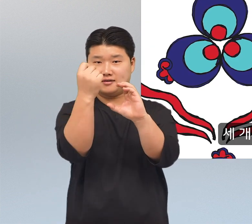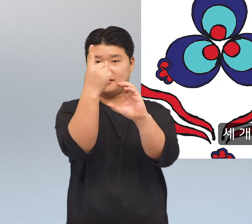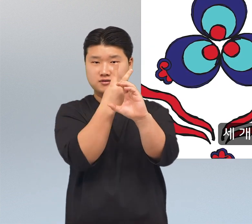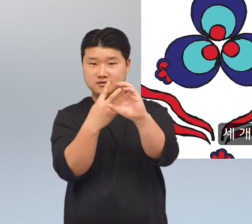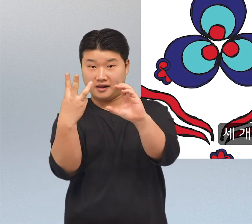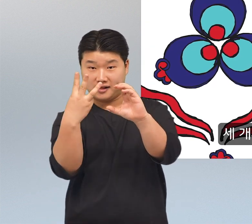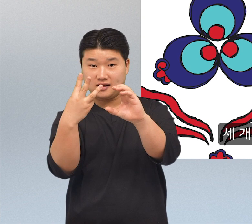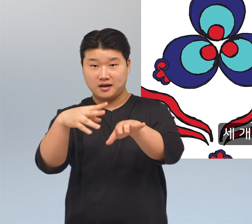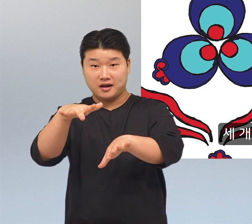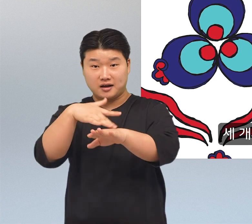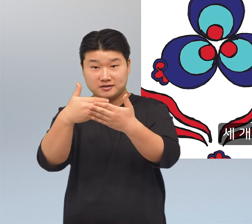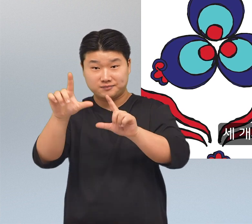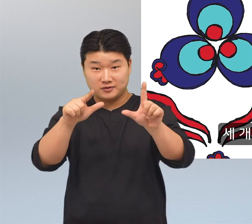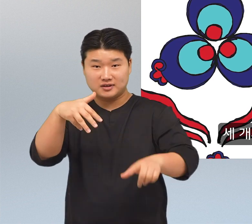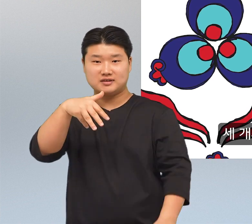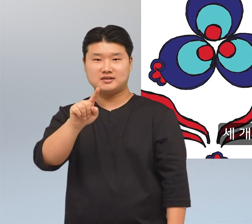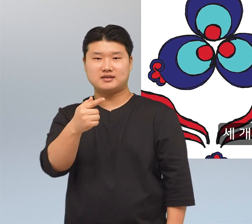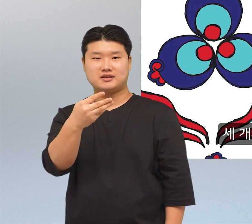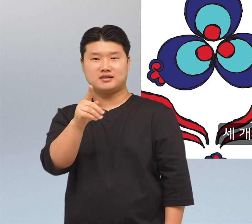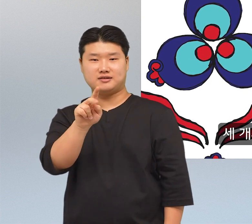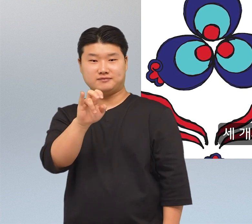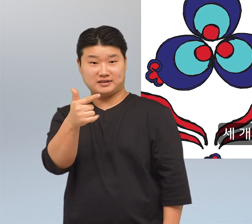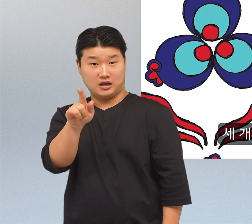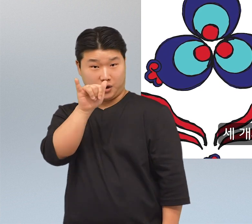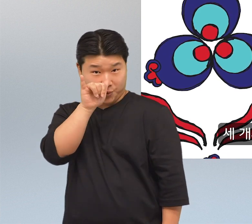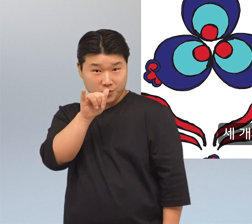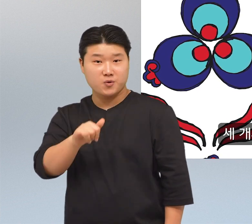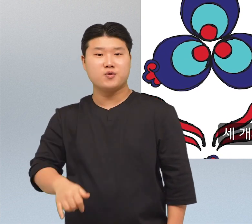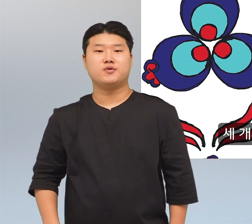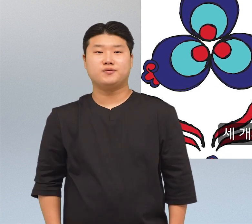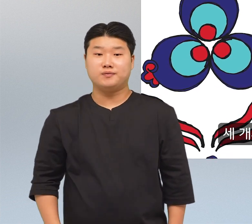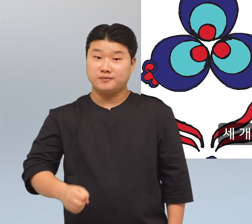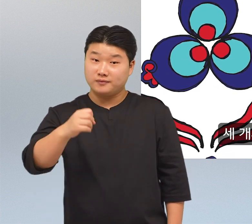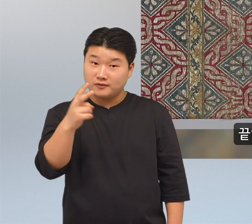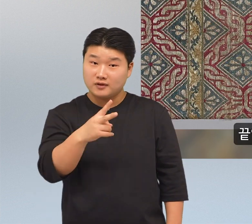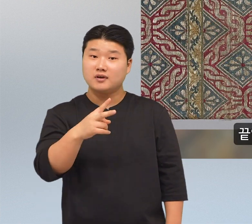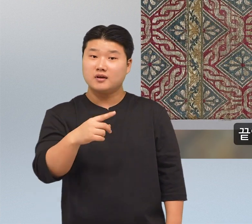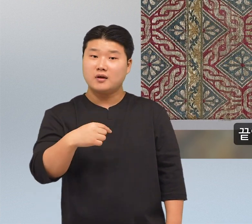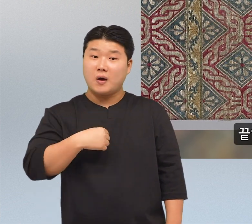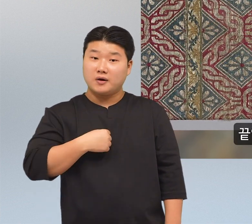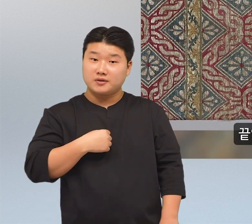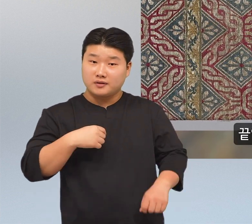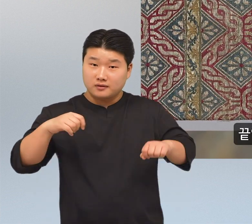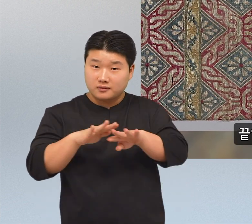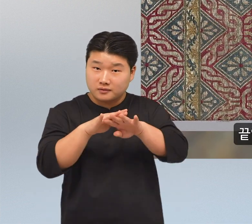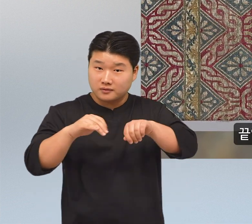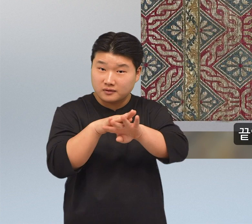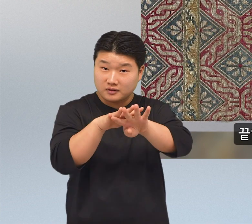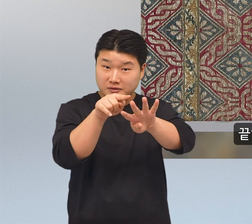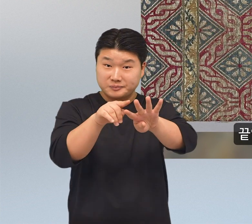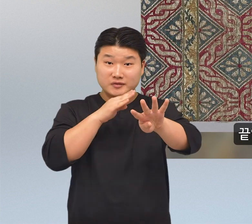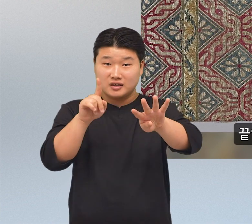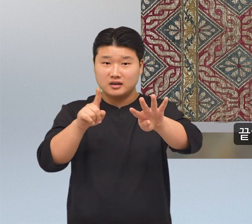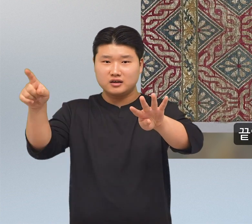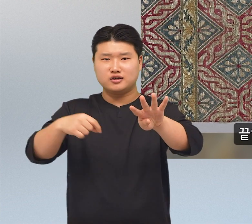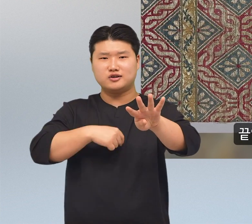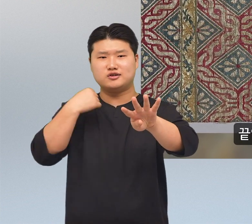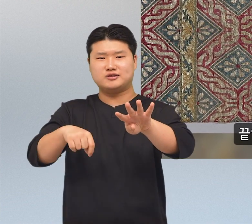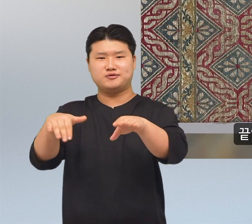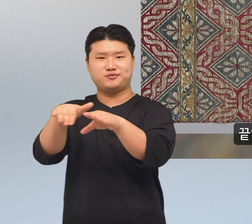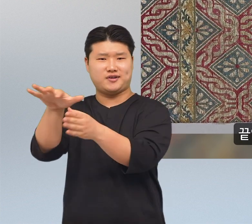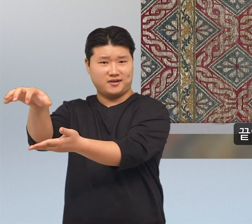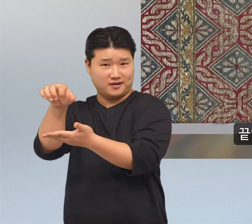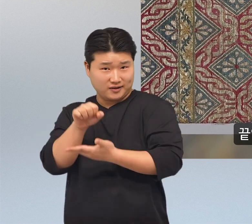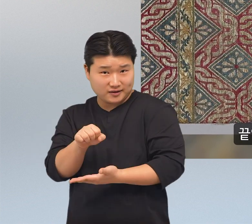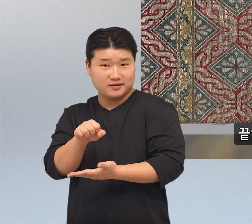개의 원과 물결치는 선으로 이루어진 친타마니 무늬, 끝없는 매듭 무늬 등은 중국의